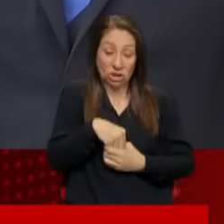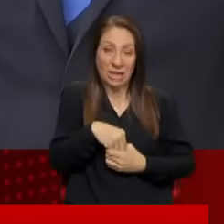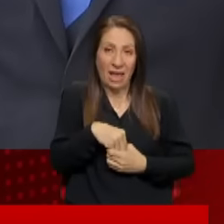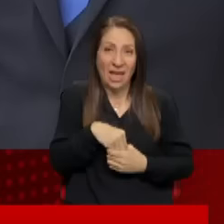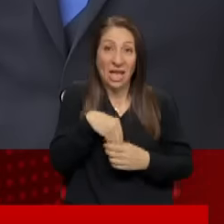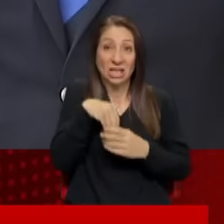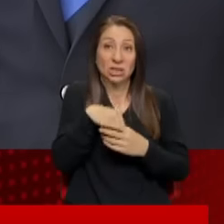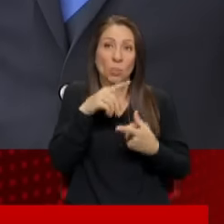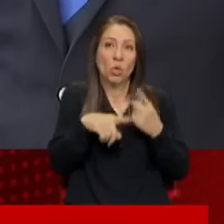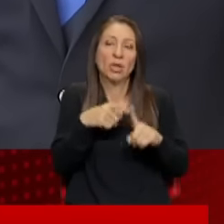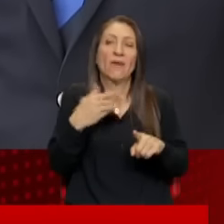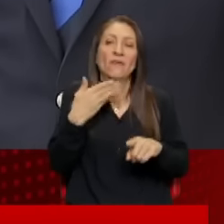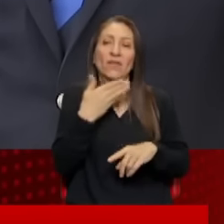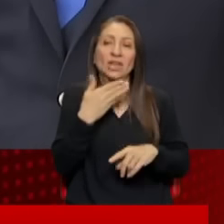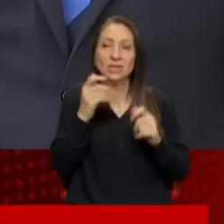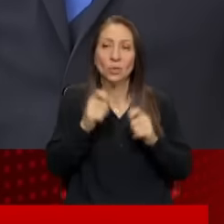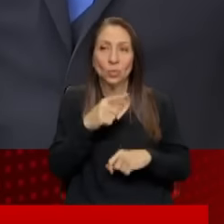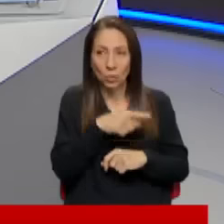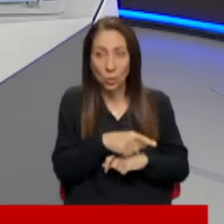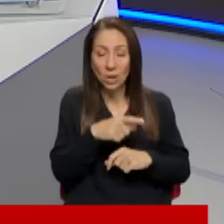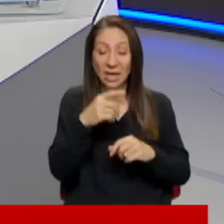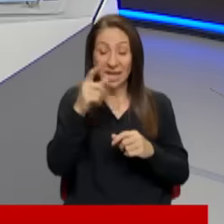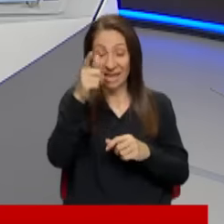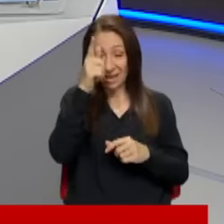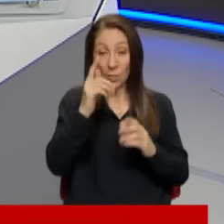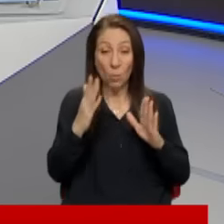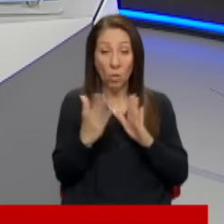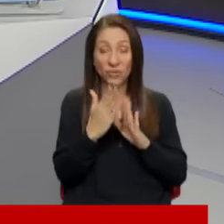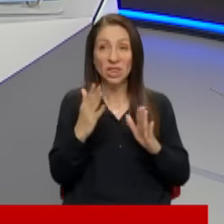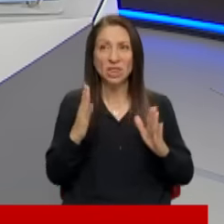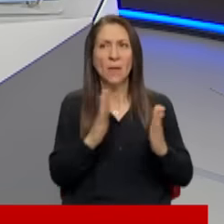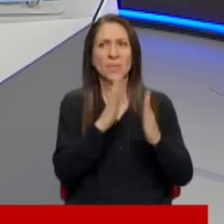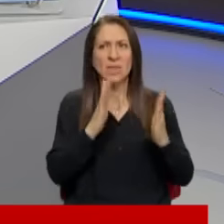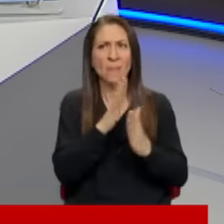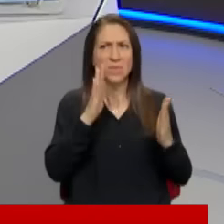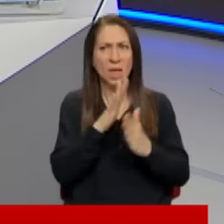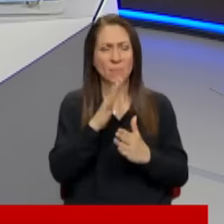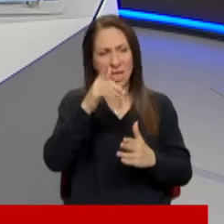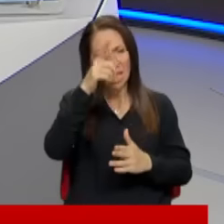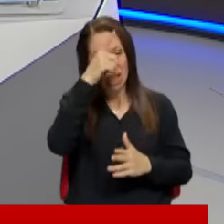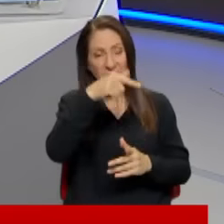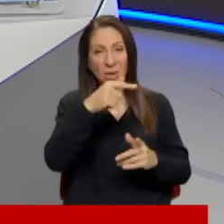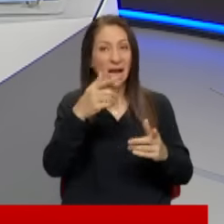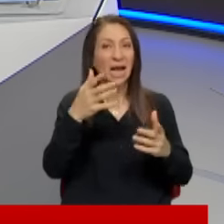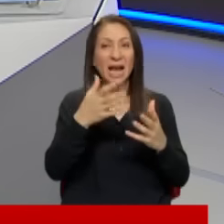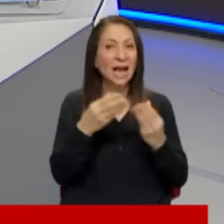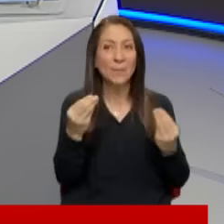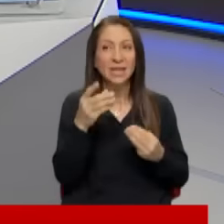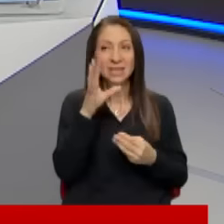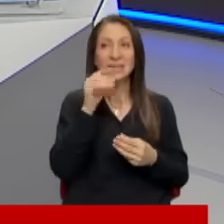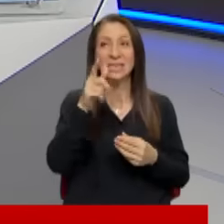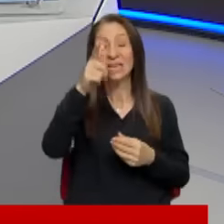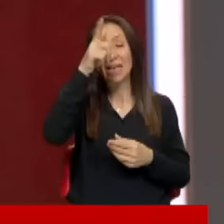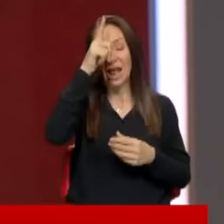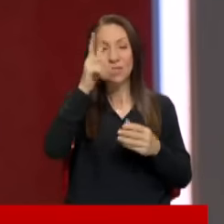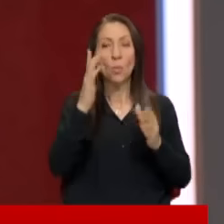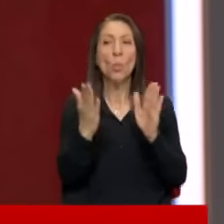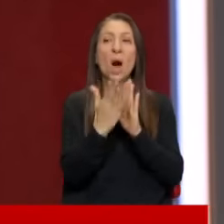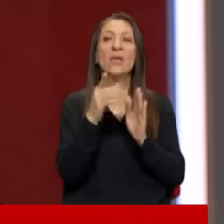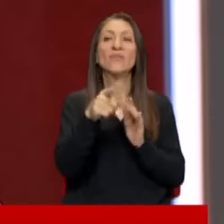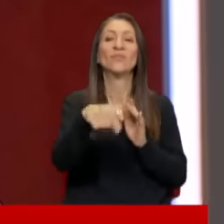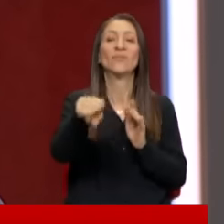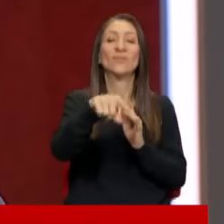İç politikaya malzeme yaptı. İç politikaya malzeme yaptı. Özellikle İran'da muhalefet tepki gösteriyordu İran rejimine. Ve şimdi kaybedenlerden biri İranlı muhalifler olacak